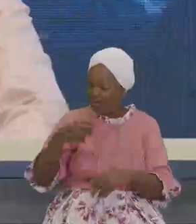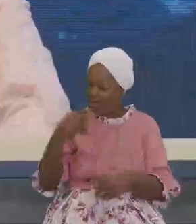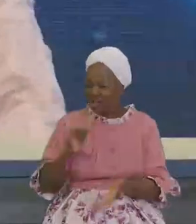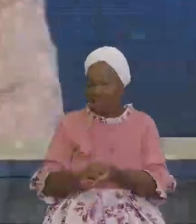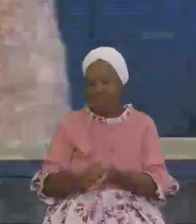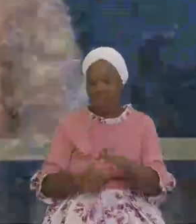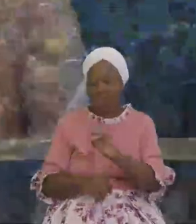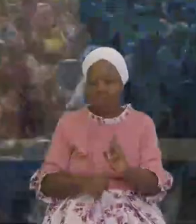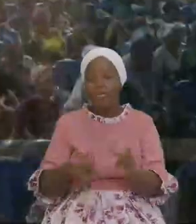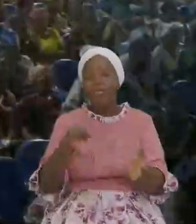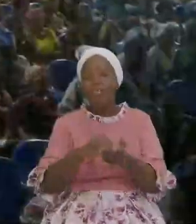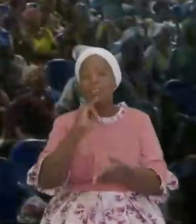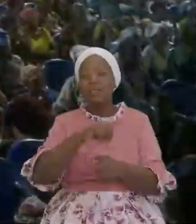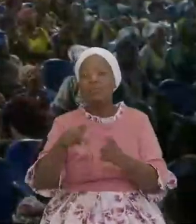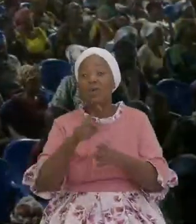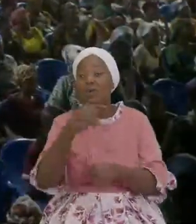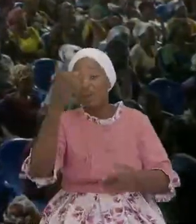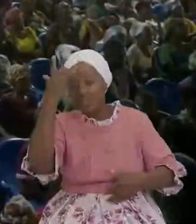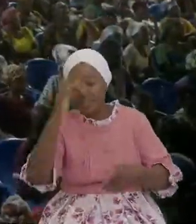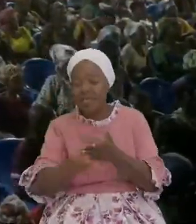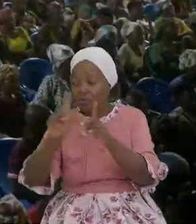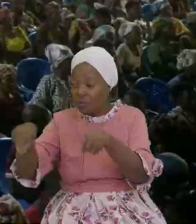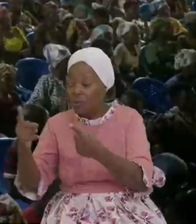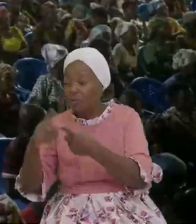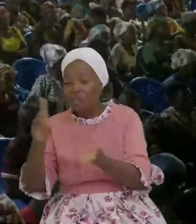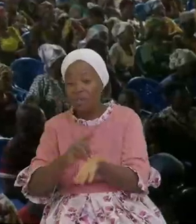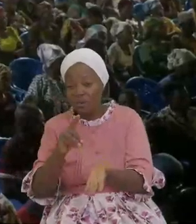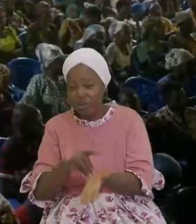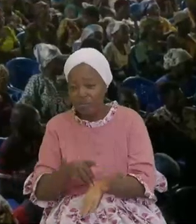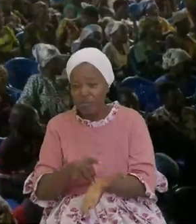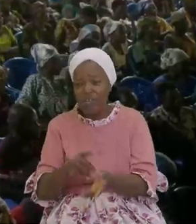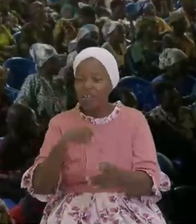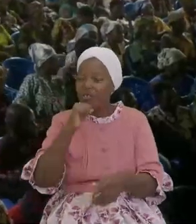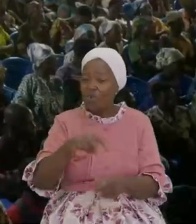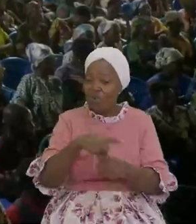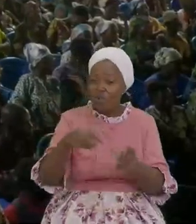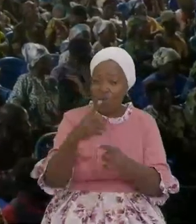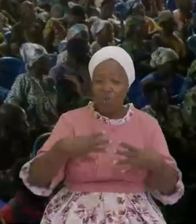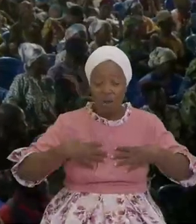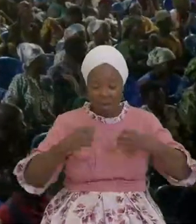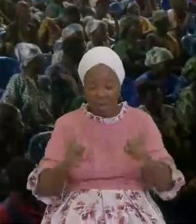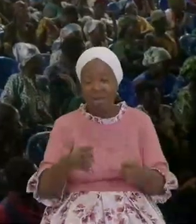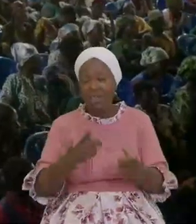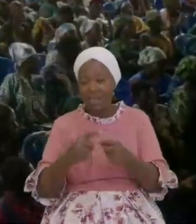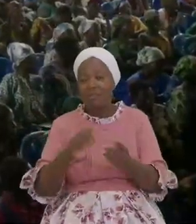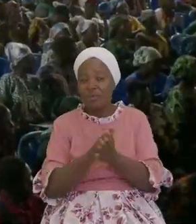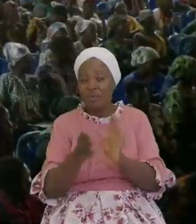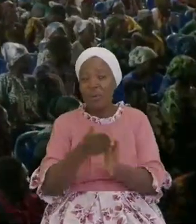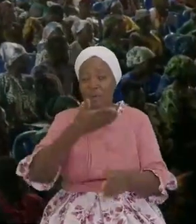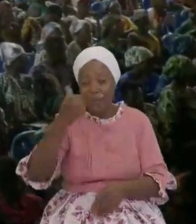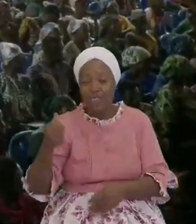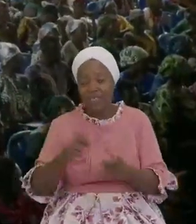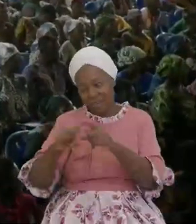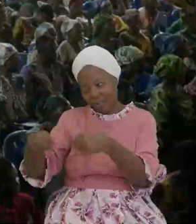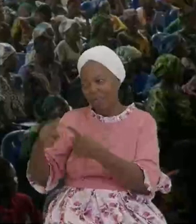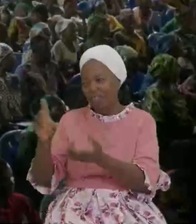C'est lorsque tu es malade que tu vas vers le docteur. Ce n'est pas quand tu es bien portant ou bien tu te sens